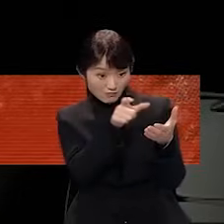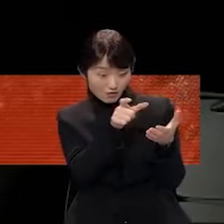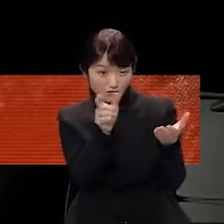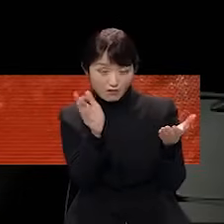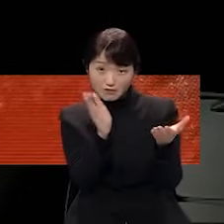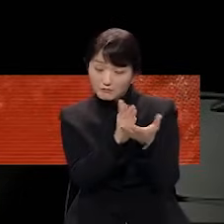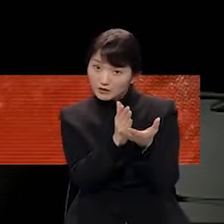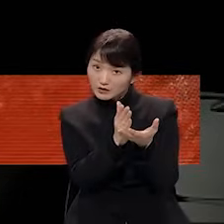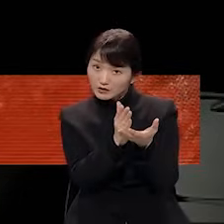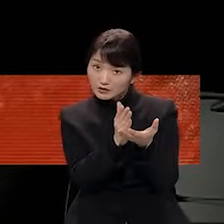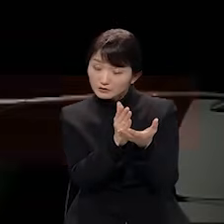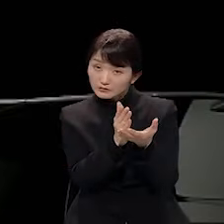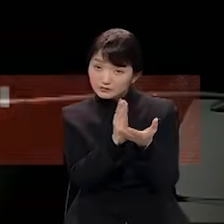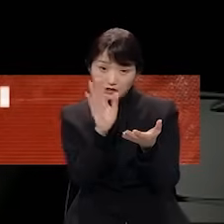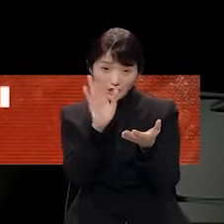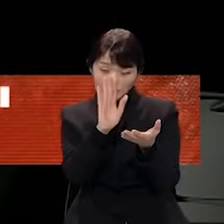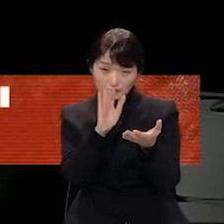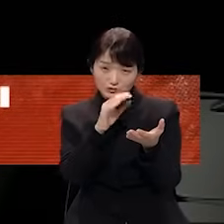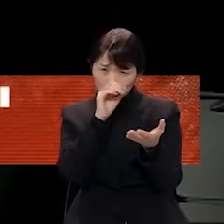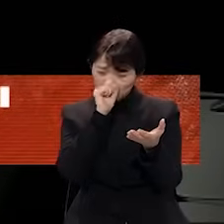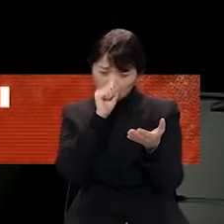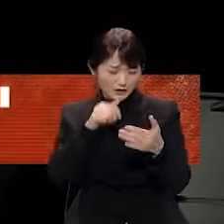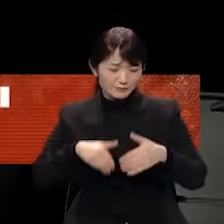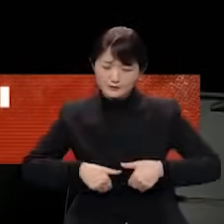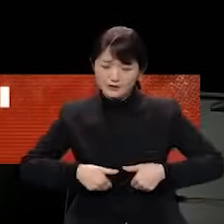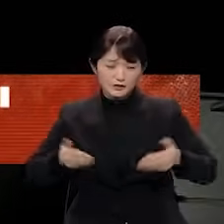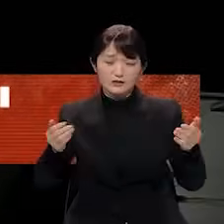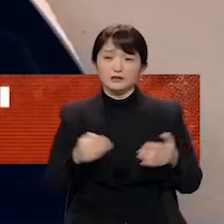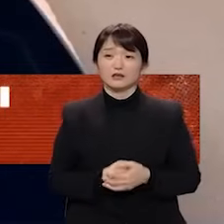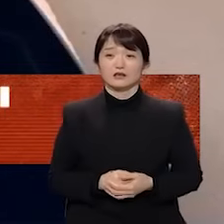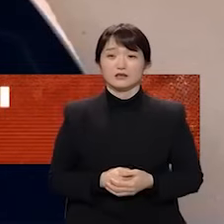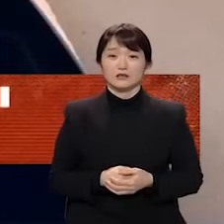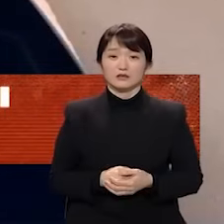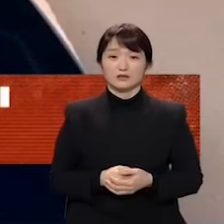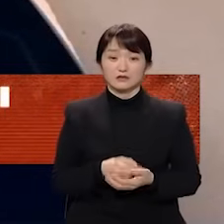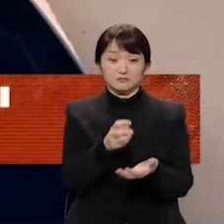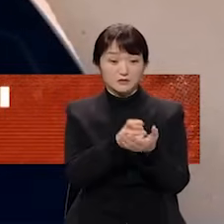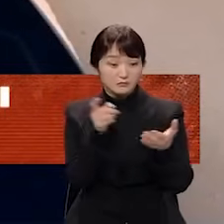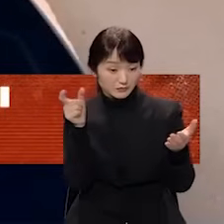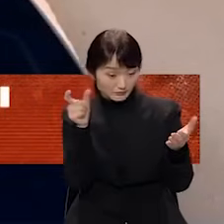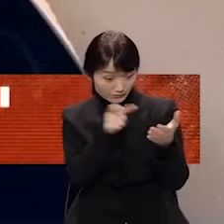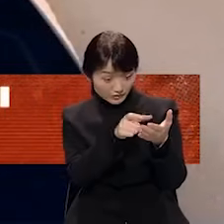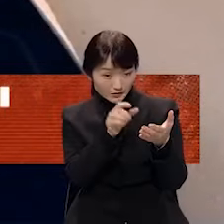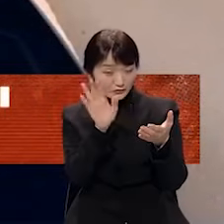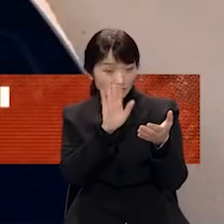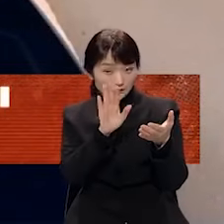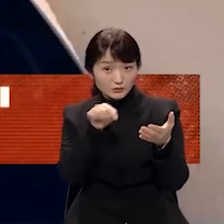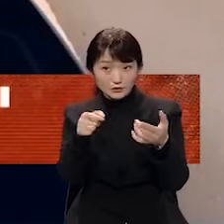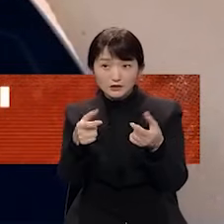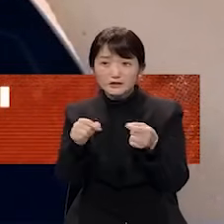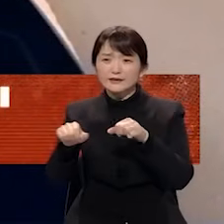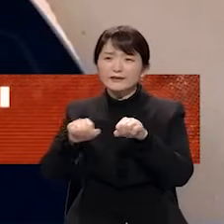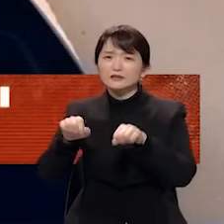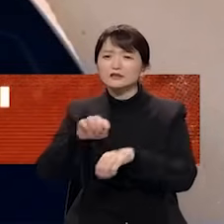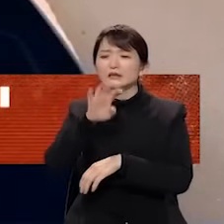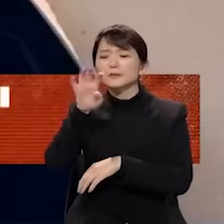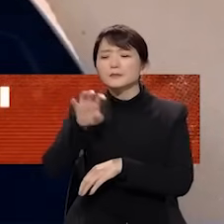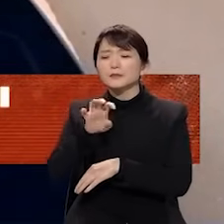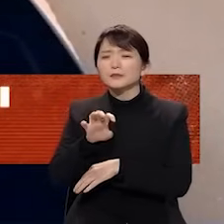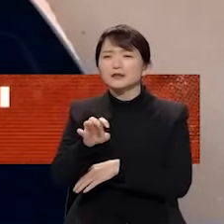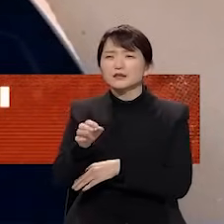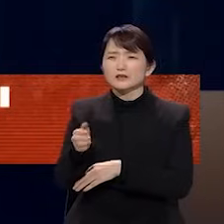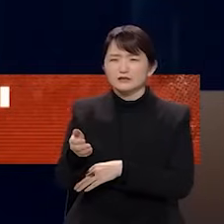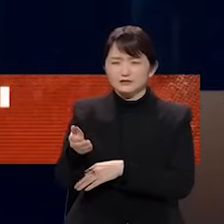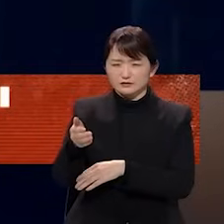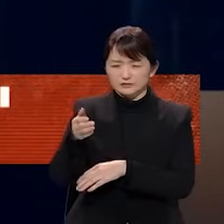좋아할 거 하나도 없습니다 지금 비겨 갔다고 앞으로 저런 행동 계속 하게 되면요 어 나중에 정말 그 중 범죄자로